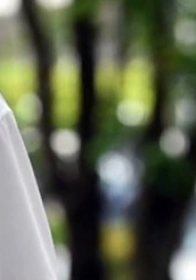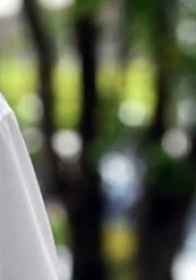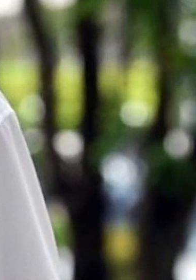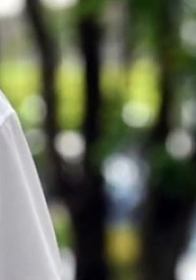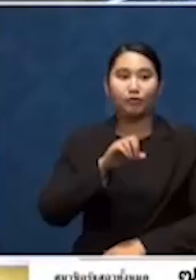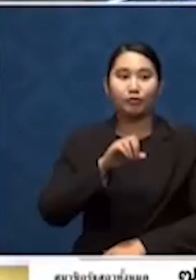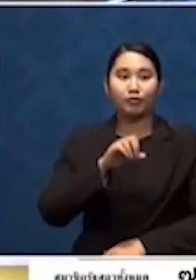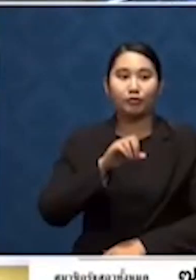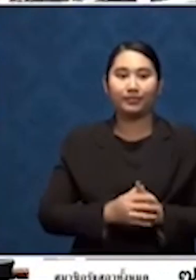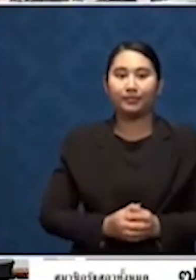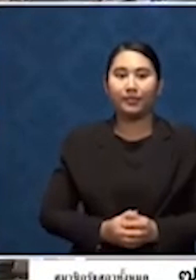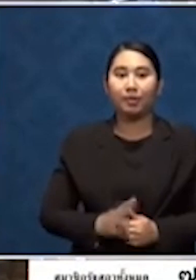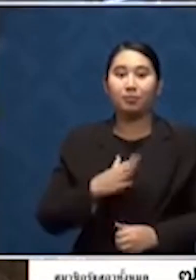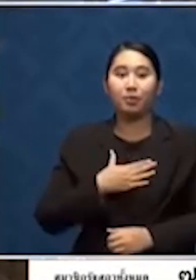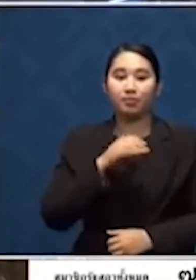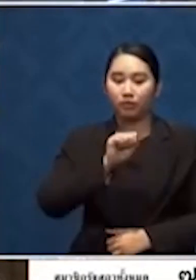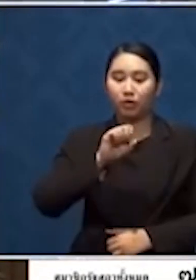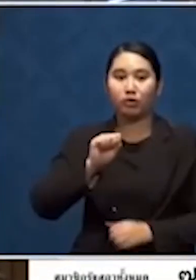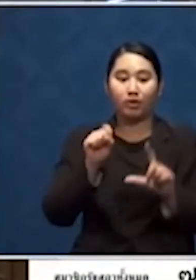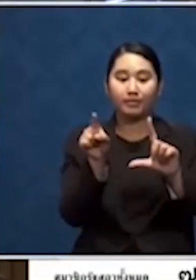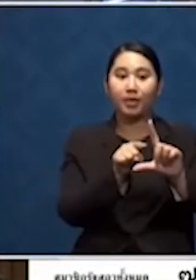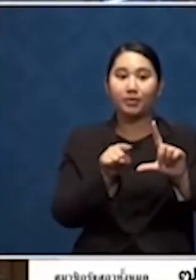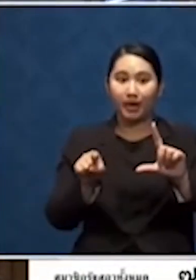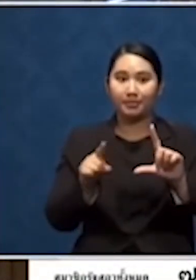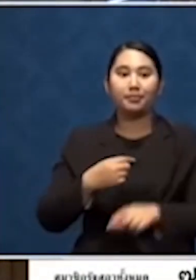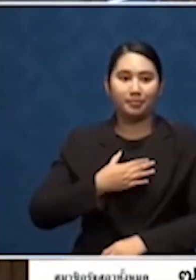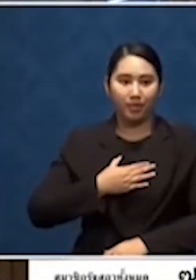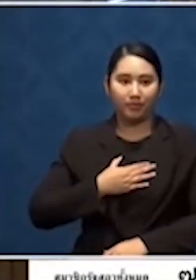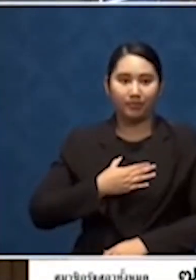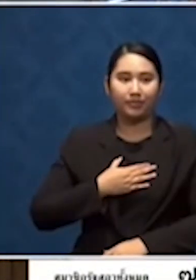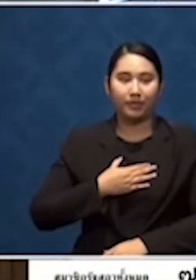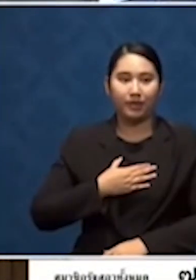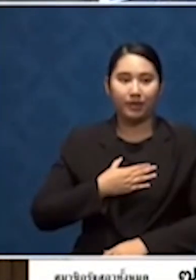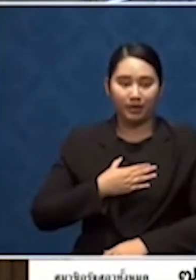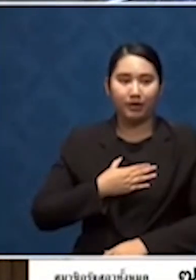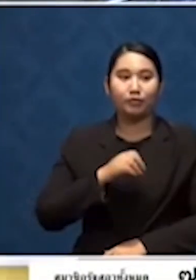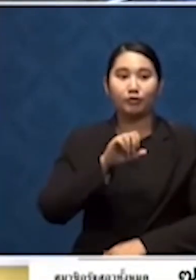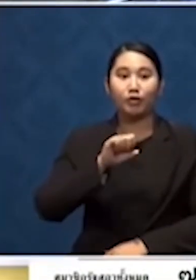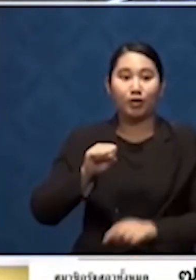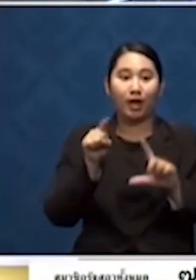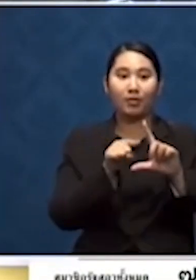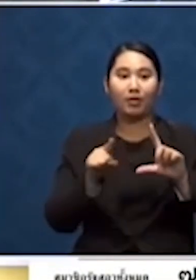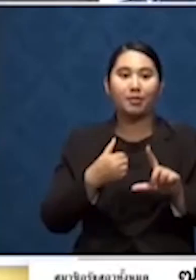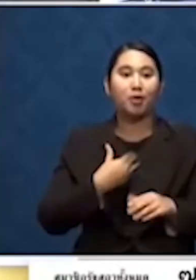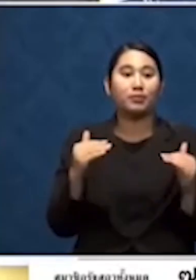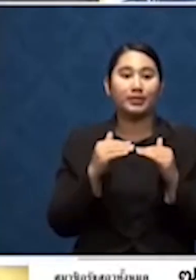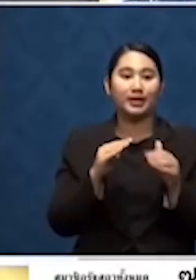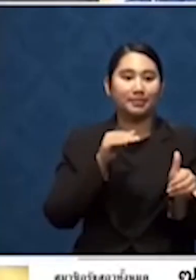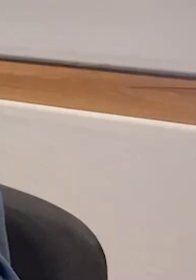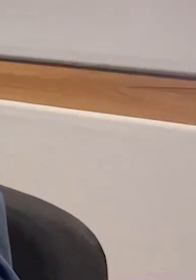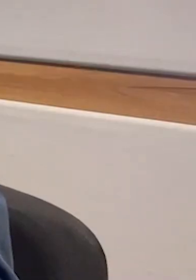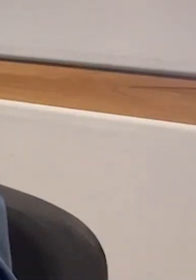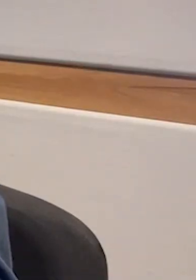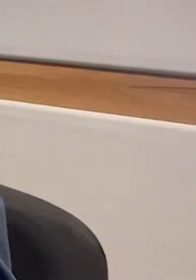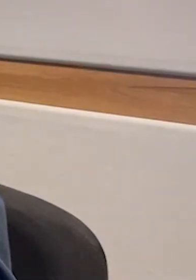าไปไม่ถึงดวงดาวในตำแหน่งนายกรัฐมนตรีเพราะอะไรครับคุณชูวิทย์เคยเตือนไว้แล้วนะครับคือคุณชูวิทย์เนี่ยบอกว่าโหว